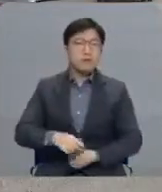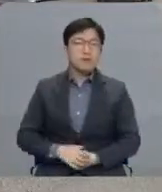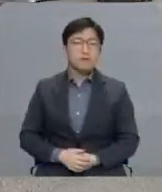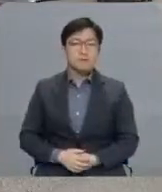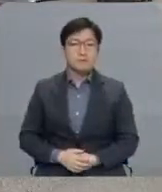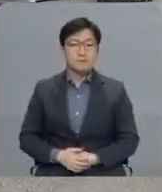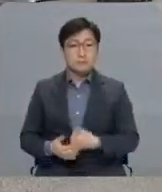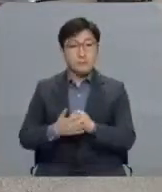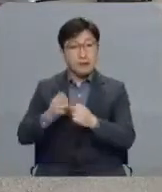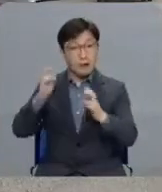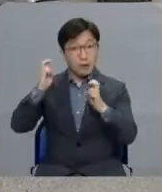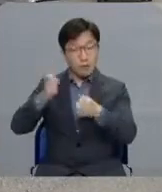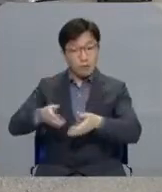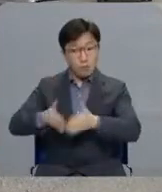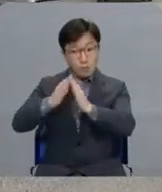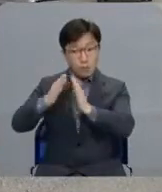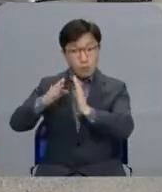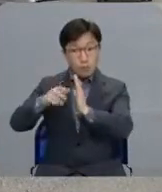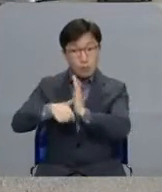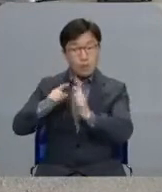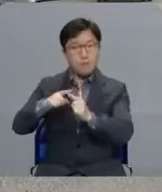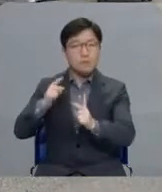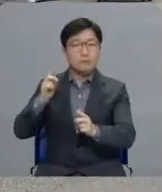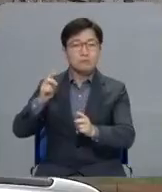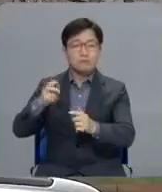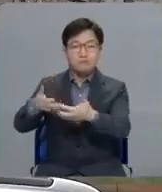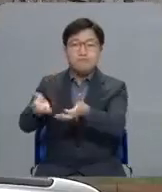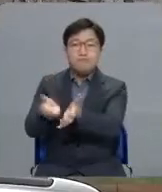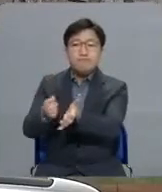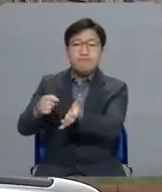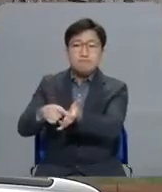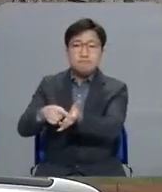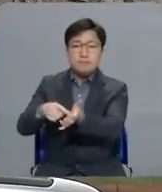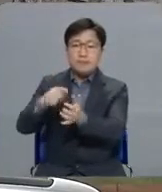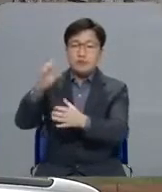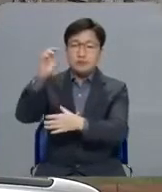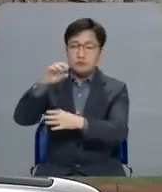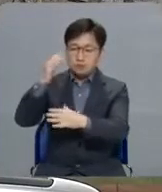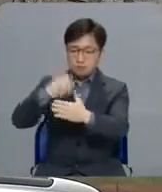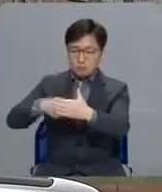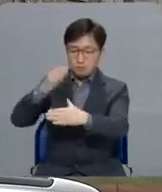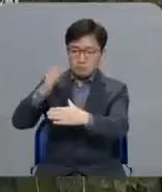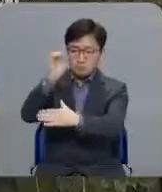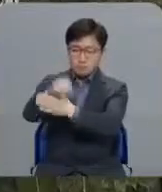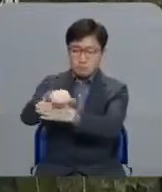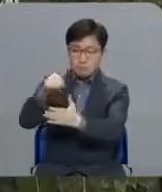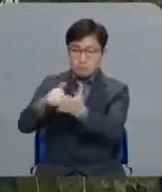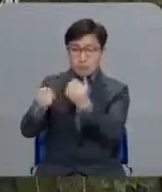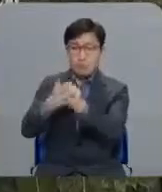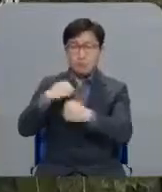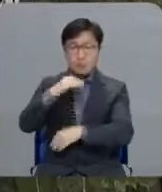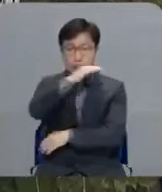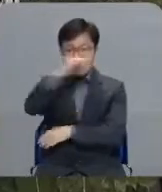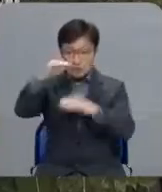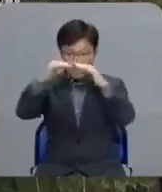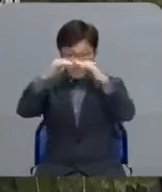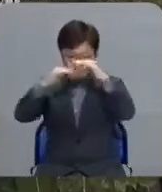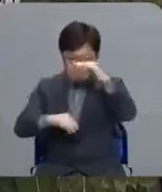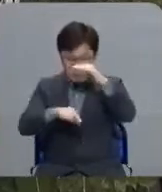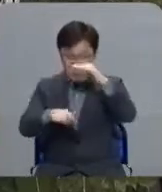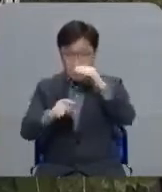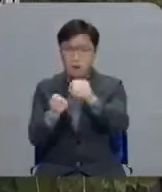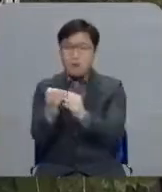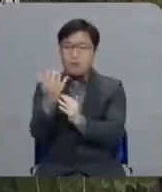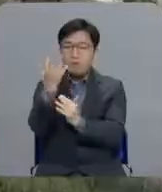해당 업체는 환경부가 인증한 고형 연료만을 쓰기 때문에 대기 오염물질을 법정 기준치보다 더 낮게 배출할